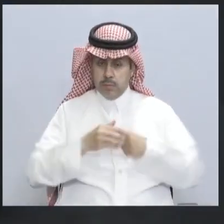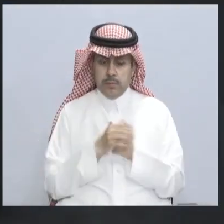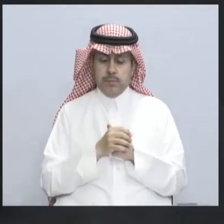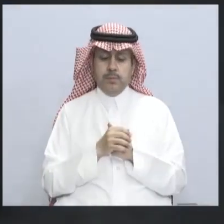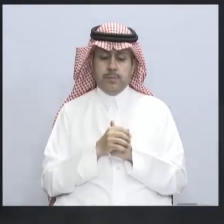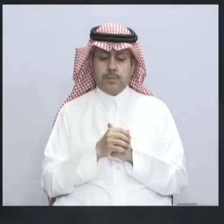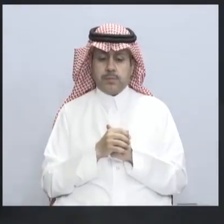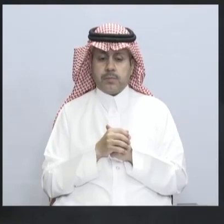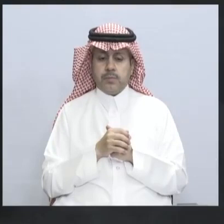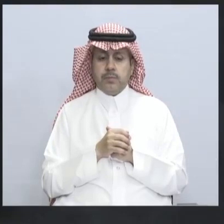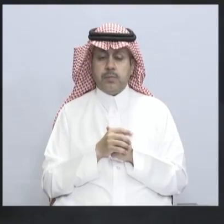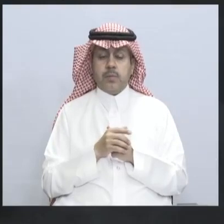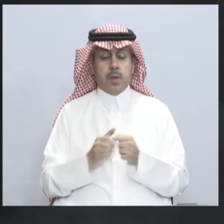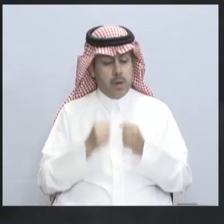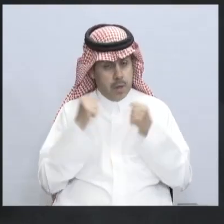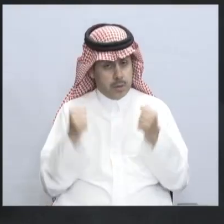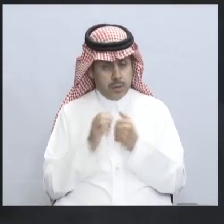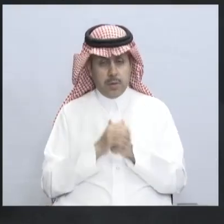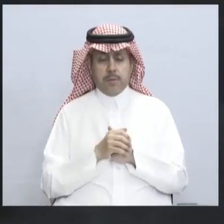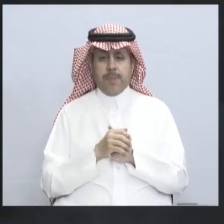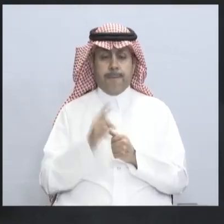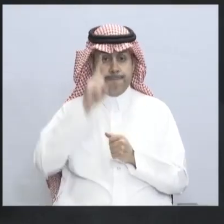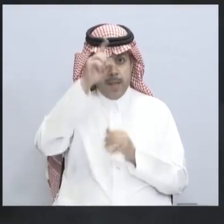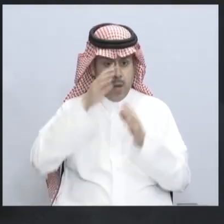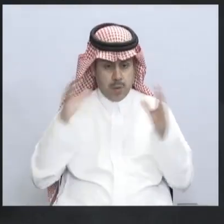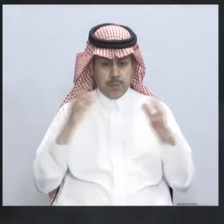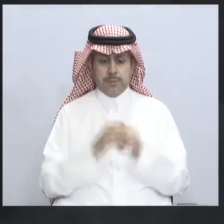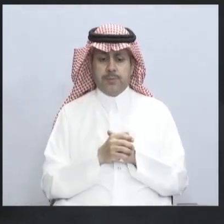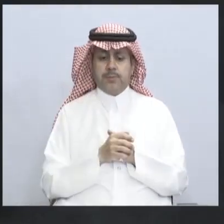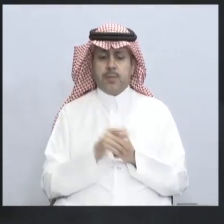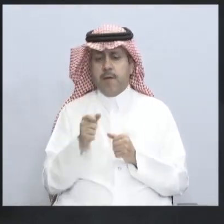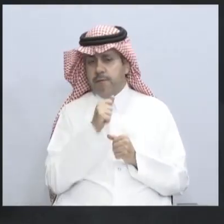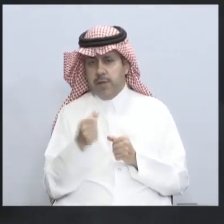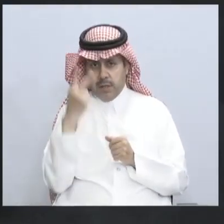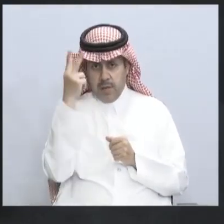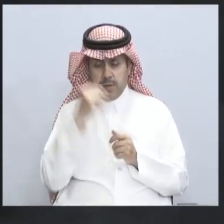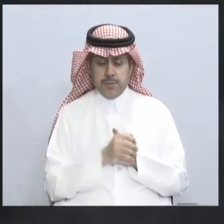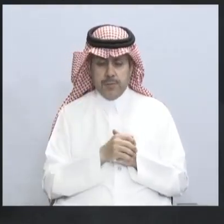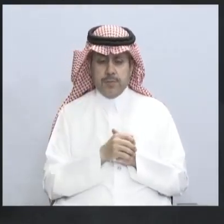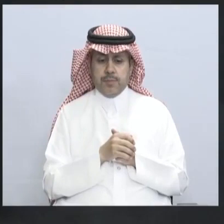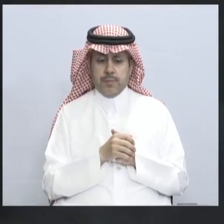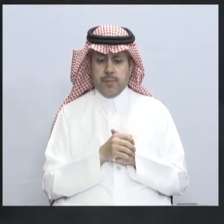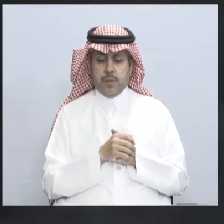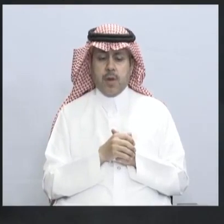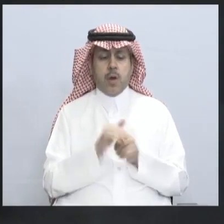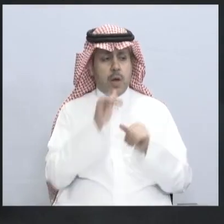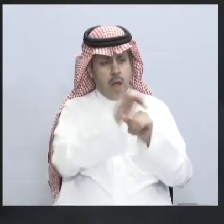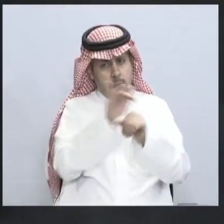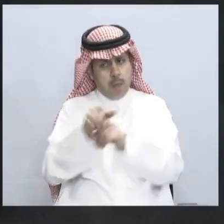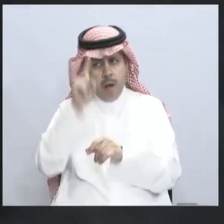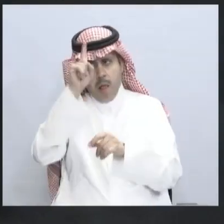ونحرص على التكبير في عيد الفطر وفي عيد الاضحى ونذكر به